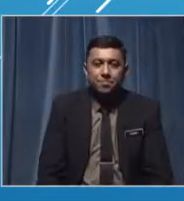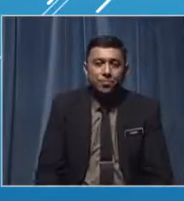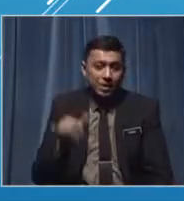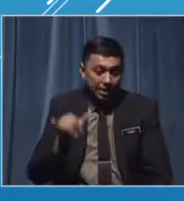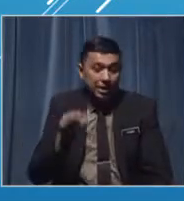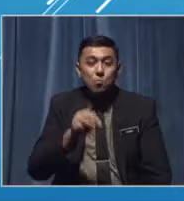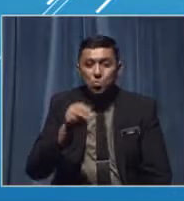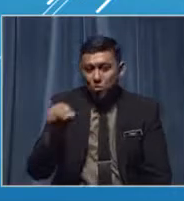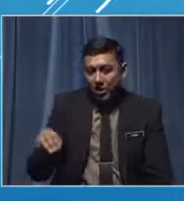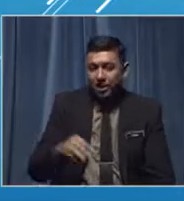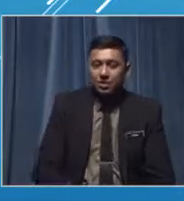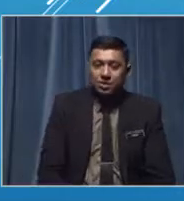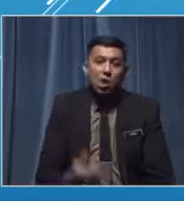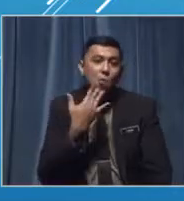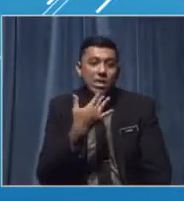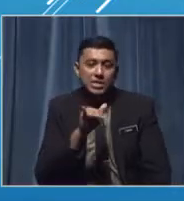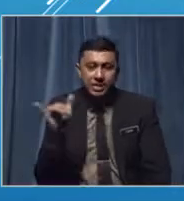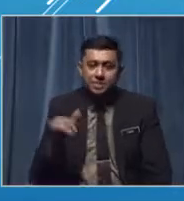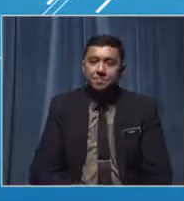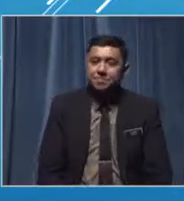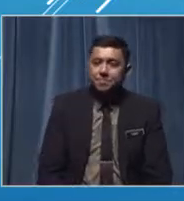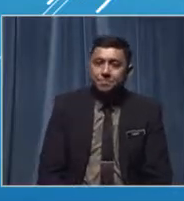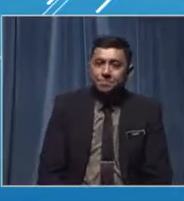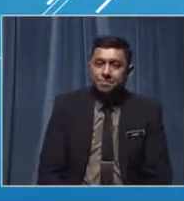Ya murid-murid, warnanya